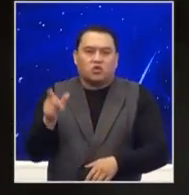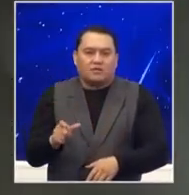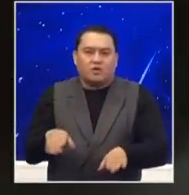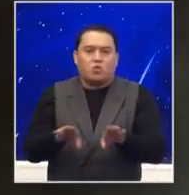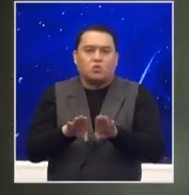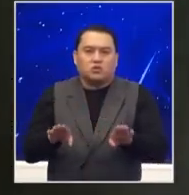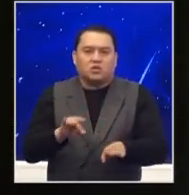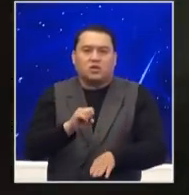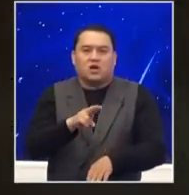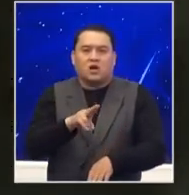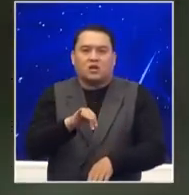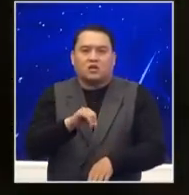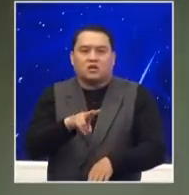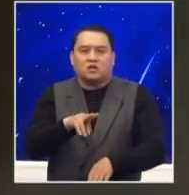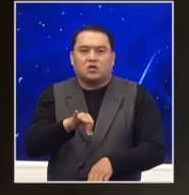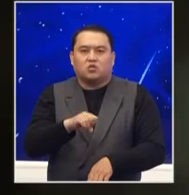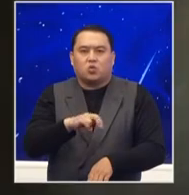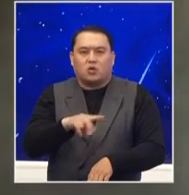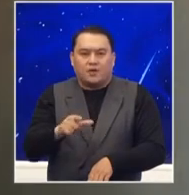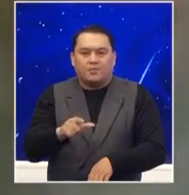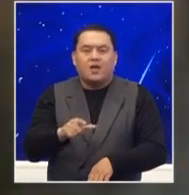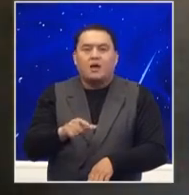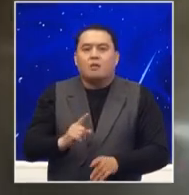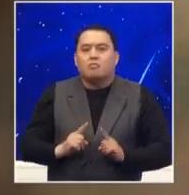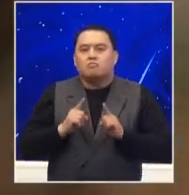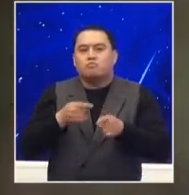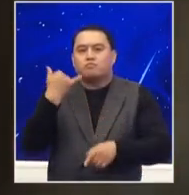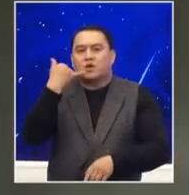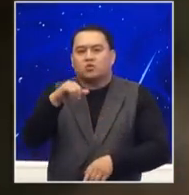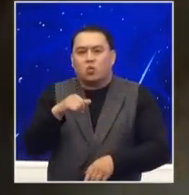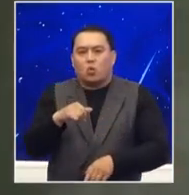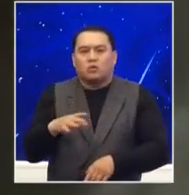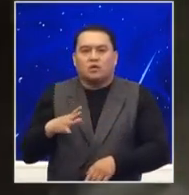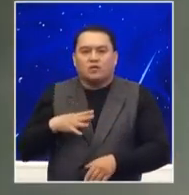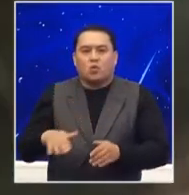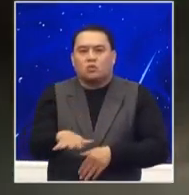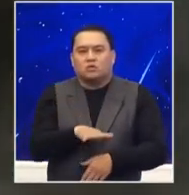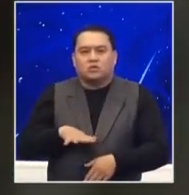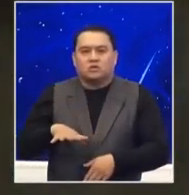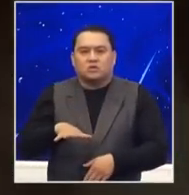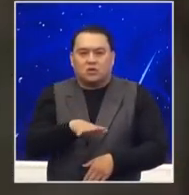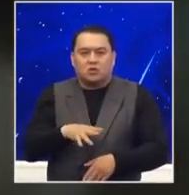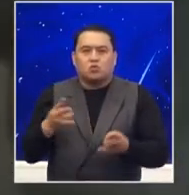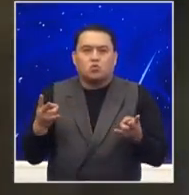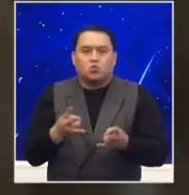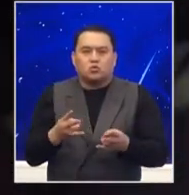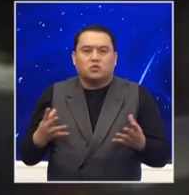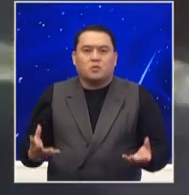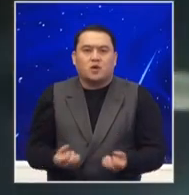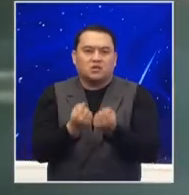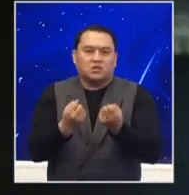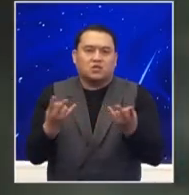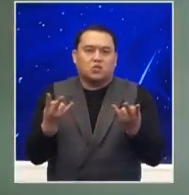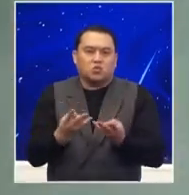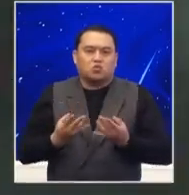на участке Ргайте и Жаланашколь. Второй вызов поступил поздним вечером вблизи участка Ргайте. Люди нуждались в